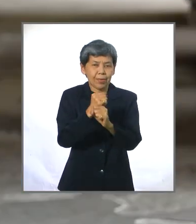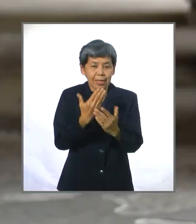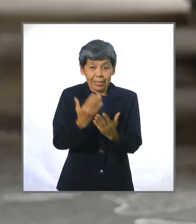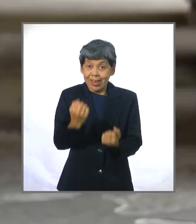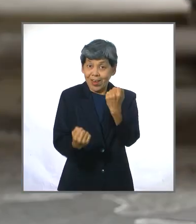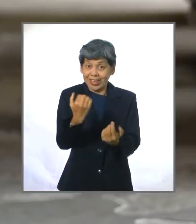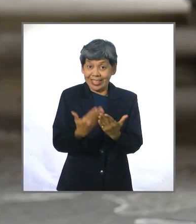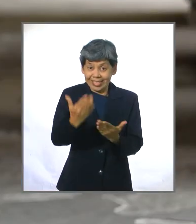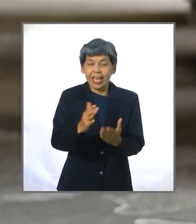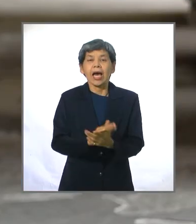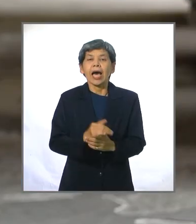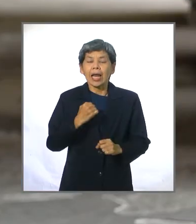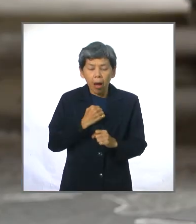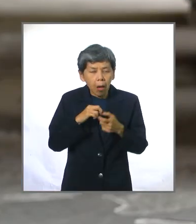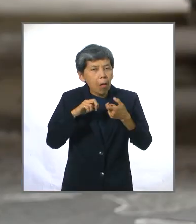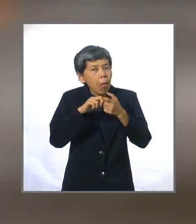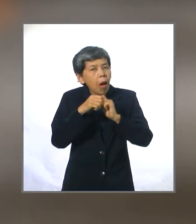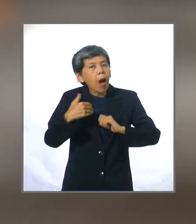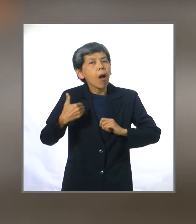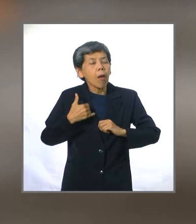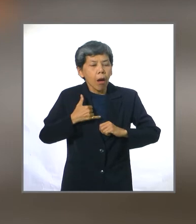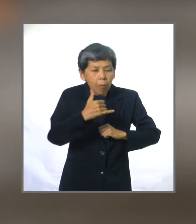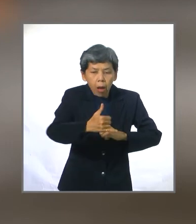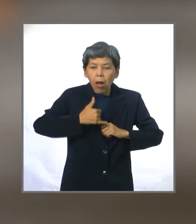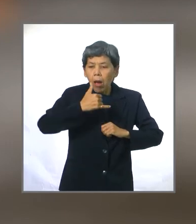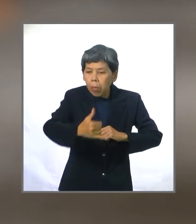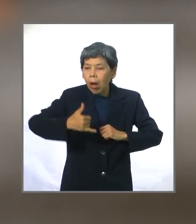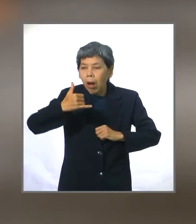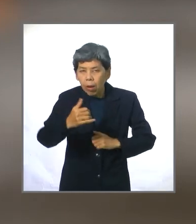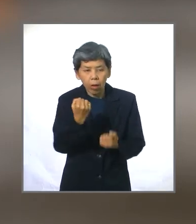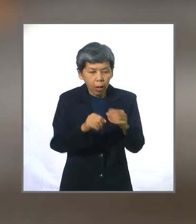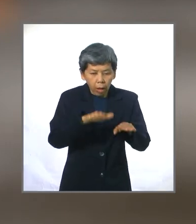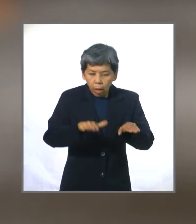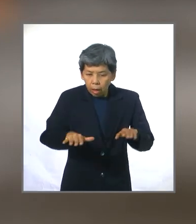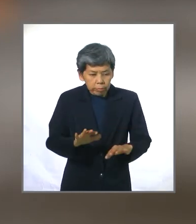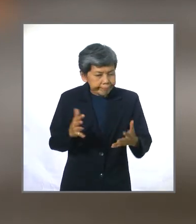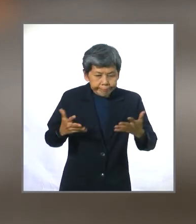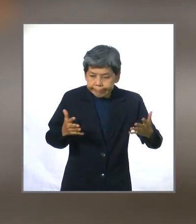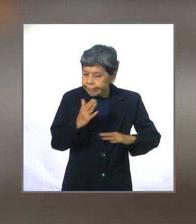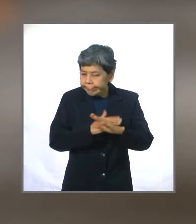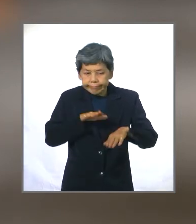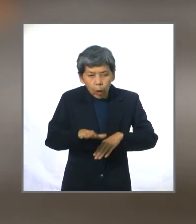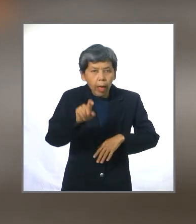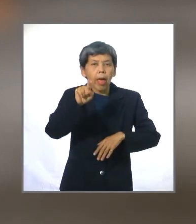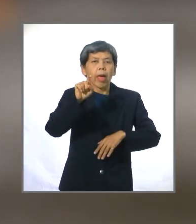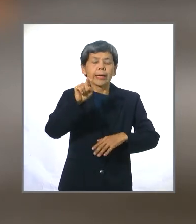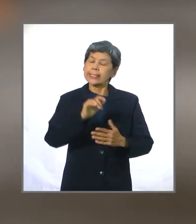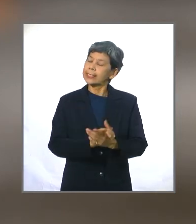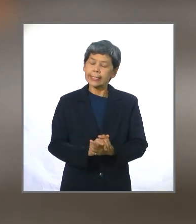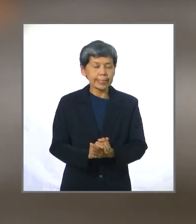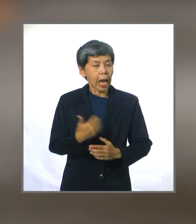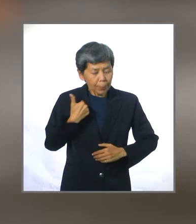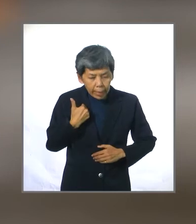สามารถอยู่ร่วมกันอย่างสมานฉันท์โดยมีวัตถุประสงค์เพื่อทำให้คนพิการก็เข้าถึงสิทธิ